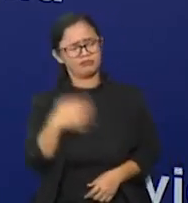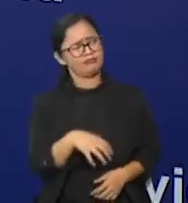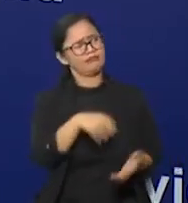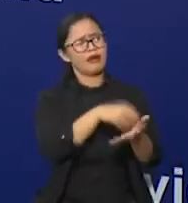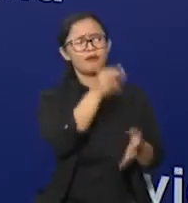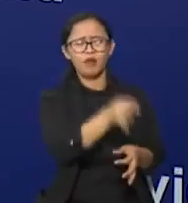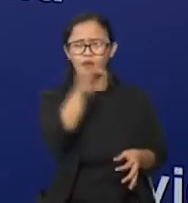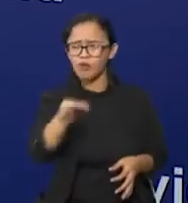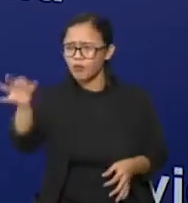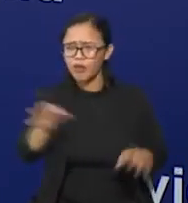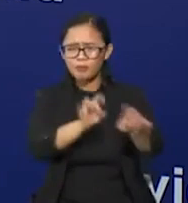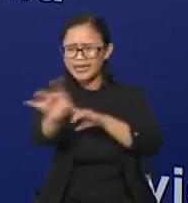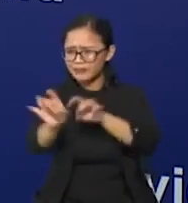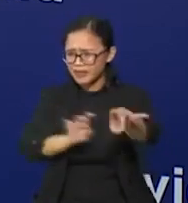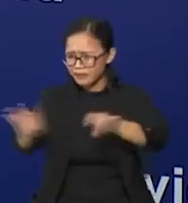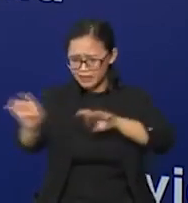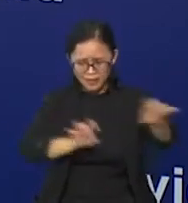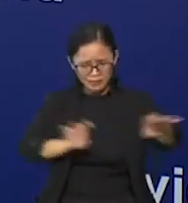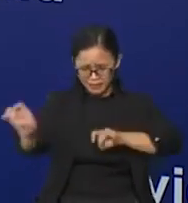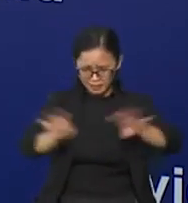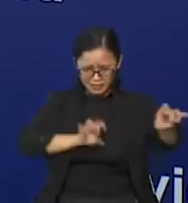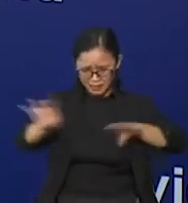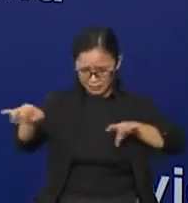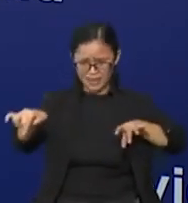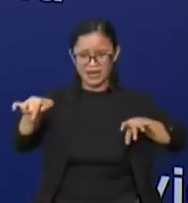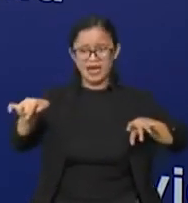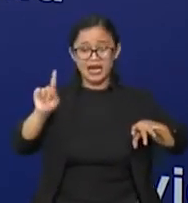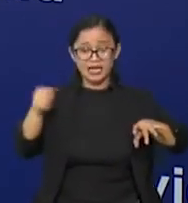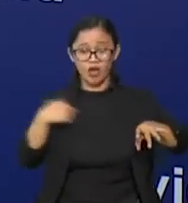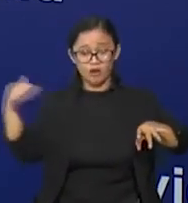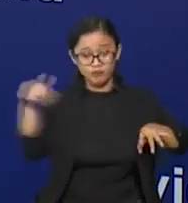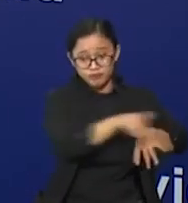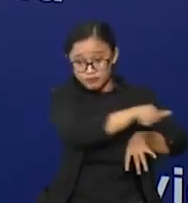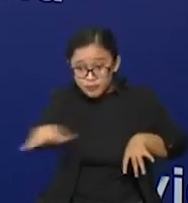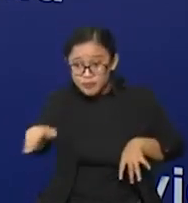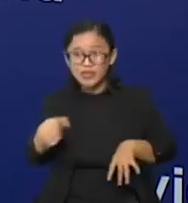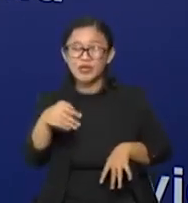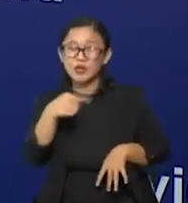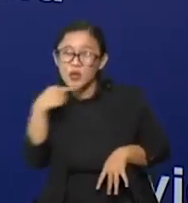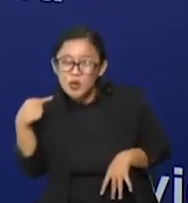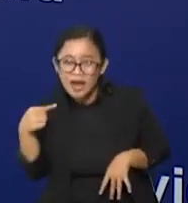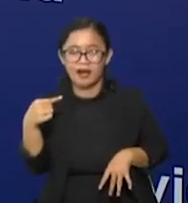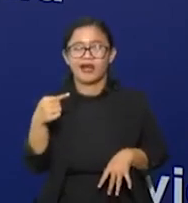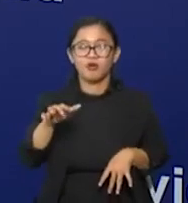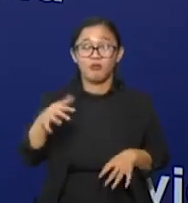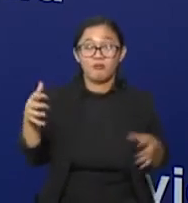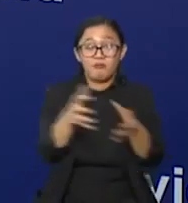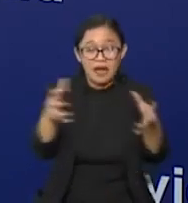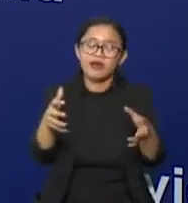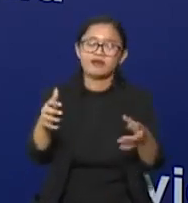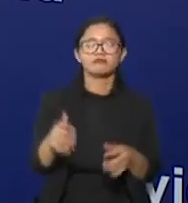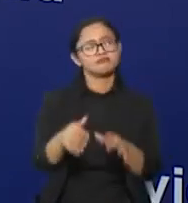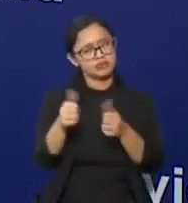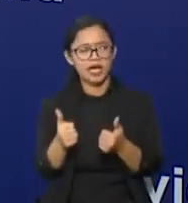beda saling bisa menulari kalau enggak mobilitas antar pulau nya tinggi terus interaksinya tinggi itu yang harus dipahami